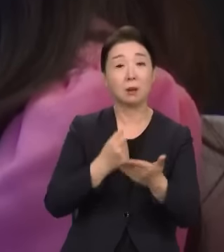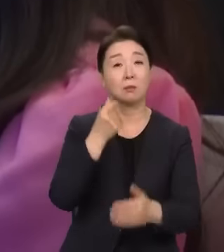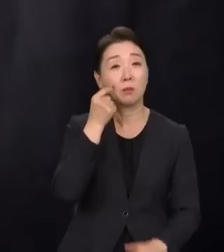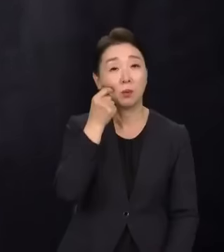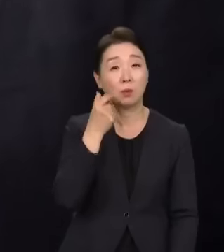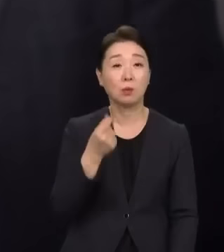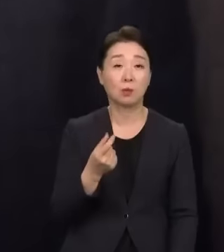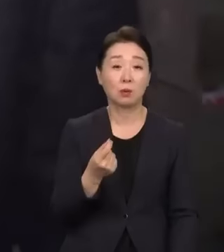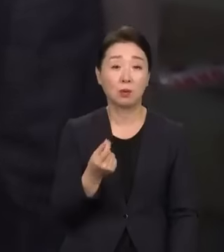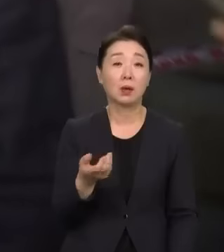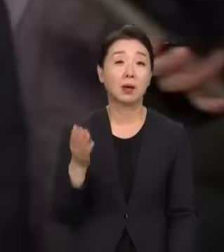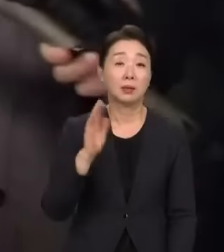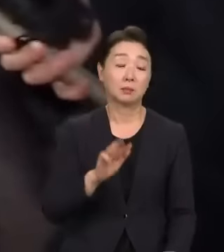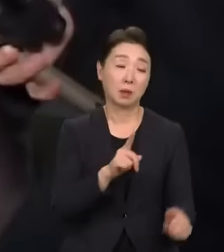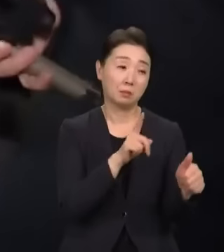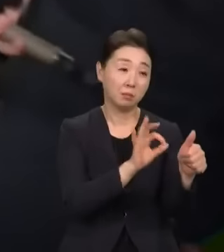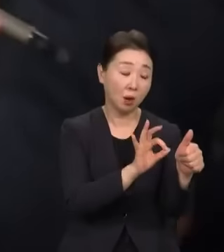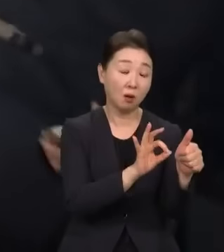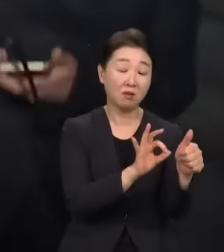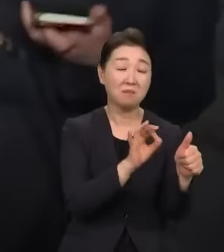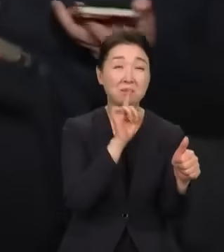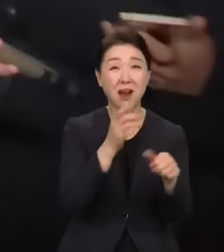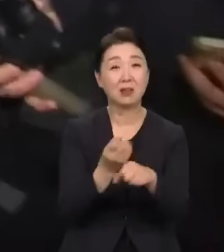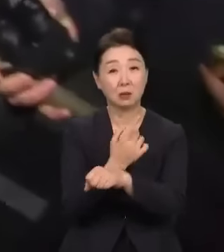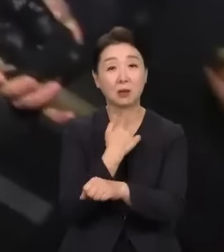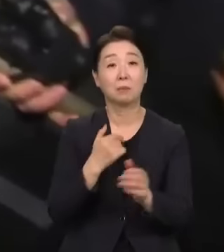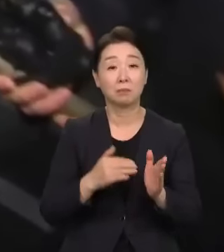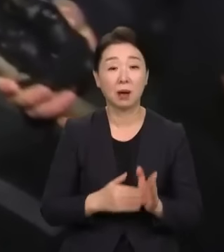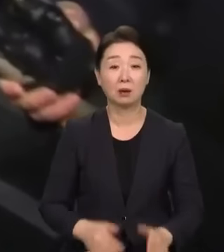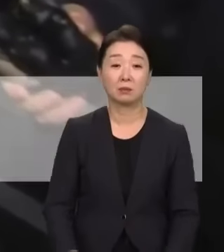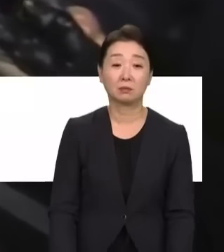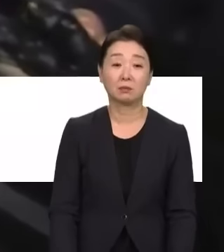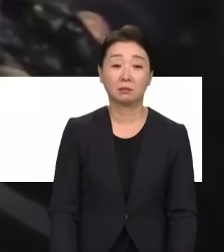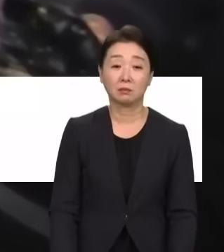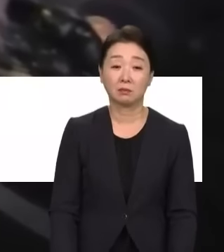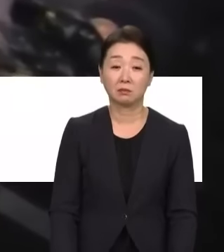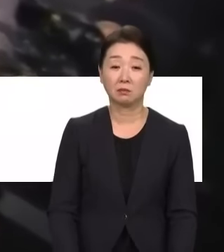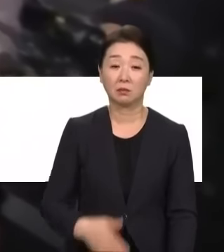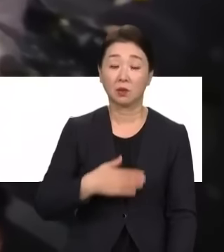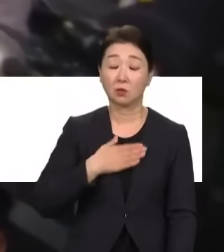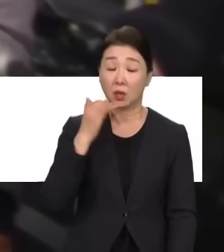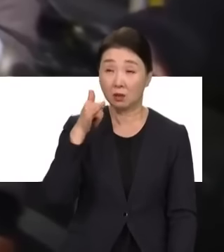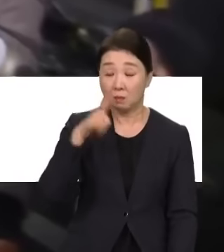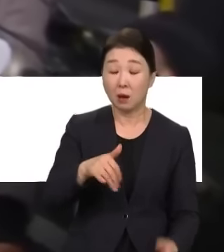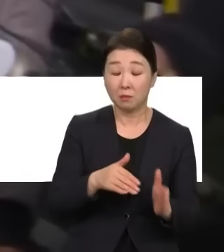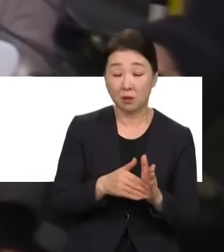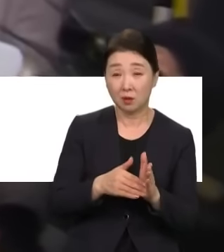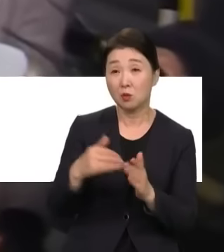알려졌고 다만 명 씨 전원이 있을 뿐입니다. 바로 끊자마자 만나서 전화 왔어. 선생님,